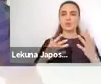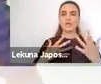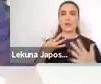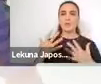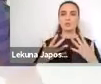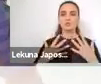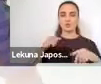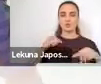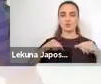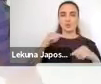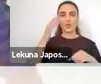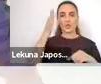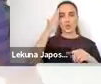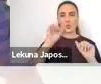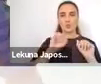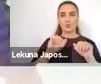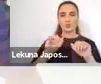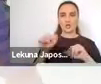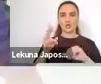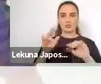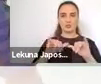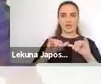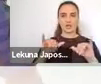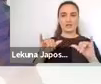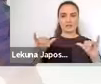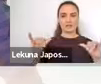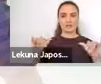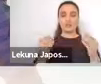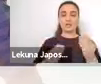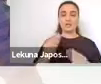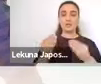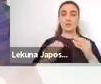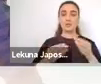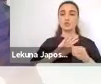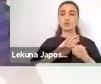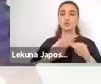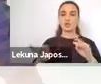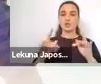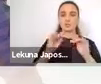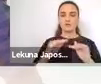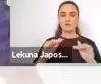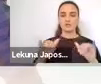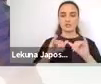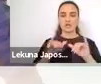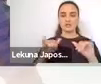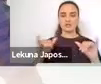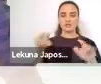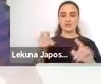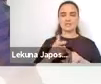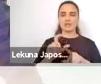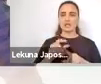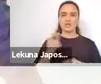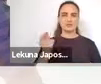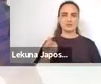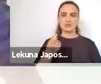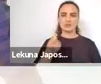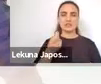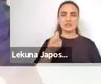უნარების განვითარება. თამაშის გარეშე ბავშვის განვითარება ძალიან მწირი არის, ასე ვთქვათ,